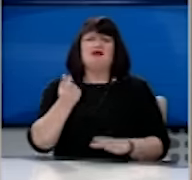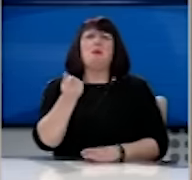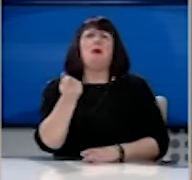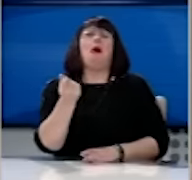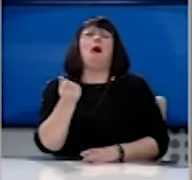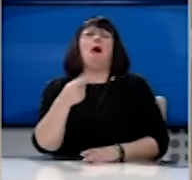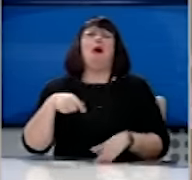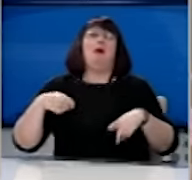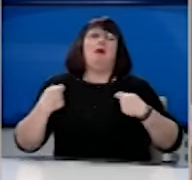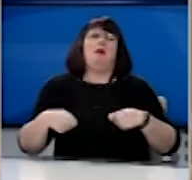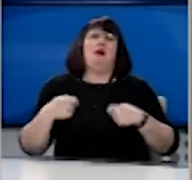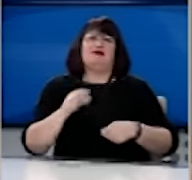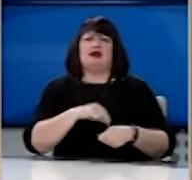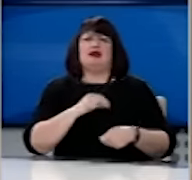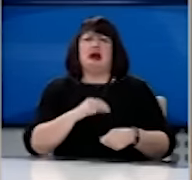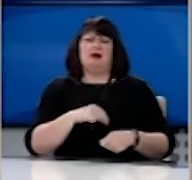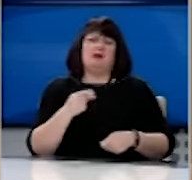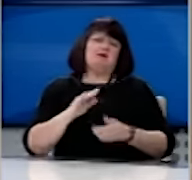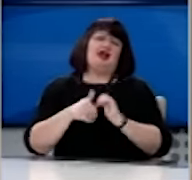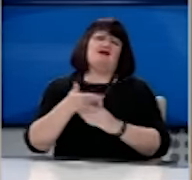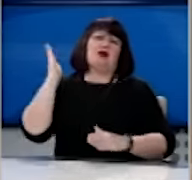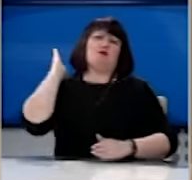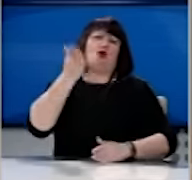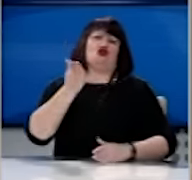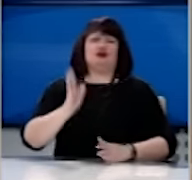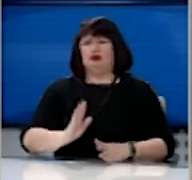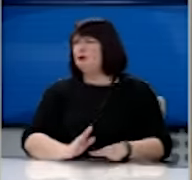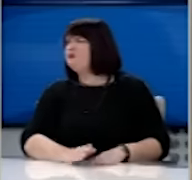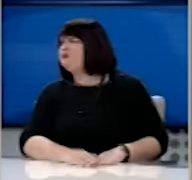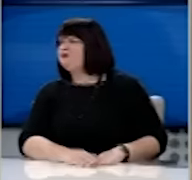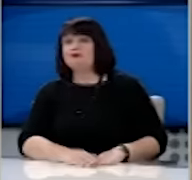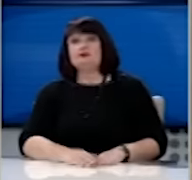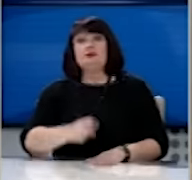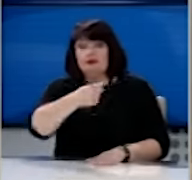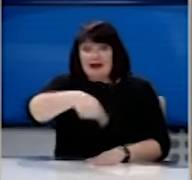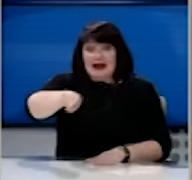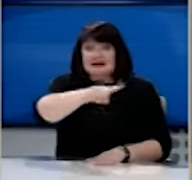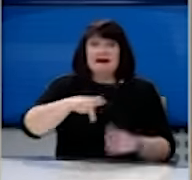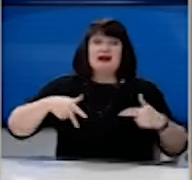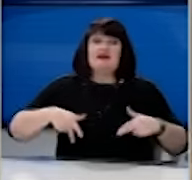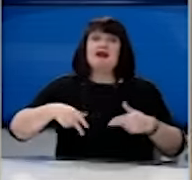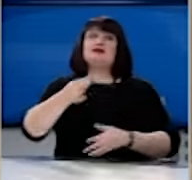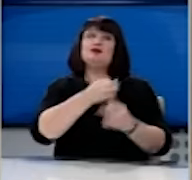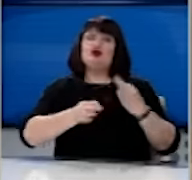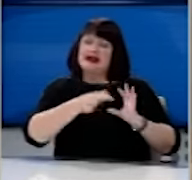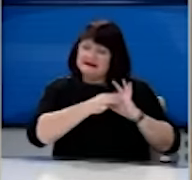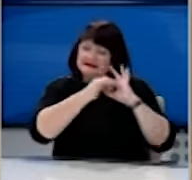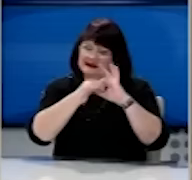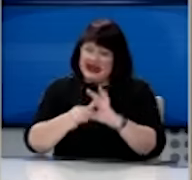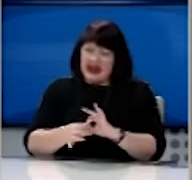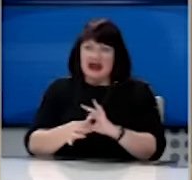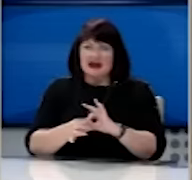μιλάμε, σε σχέση με τα κέρδη τους δηλαδή. Αλλά εσείς δεν είστε που διαφημίζετε συνέχεια